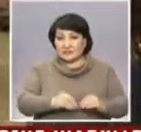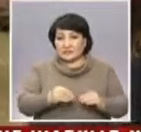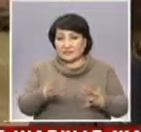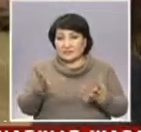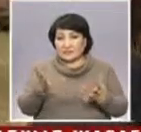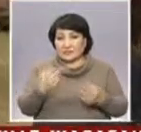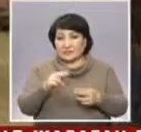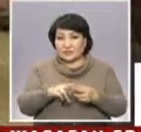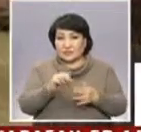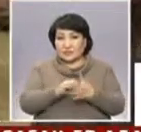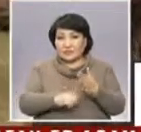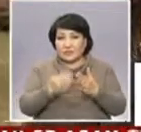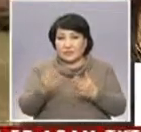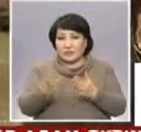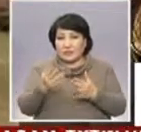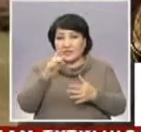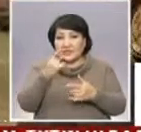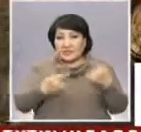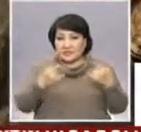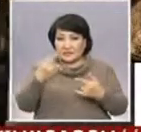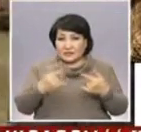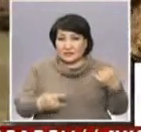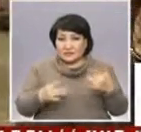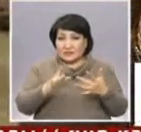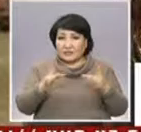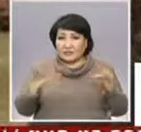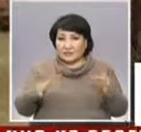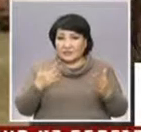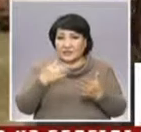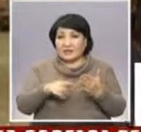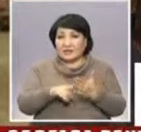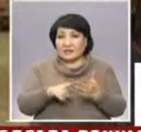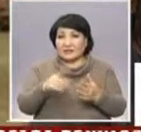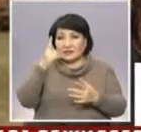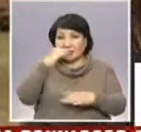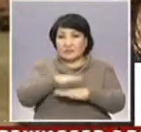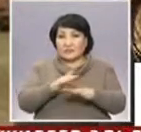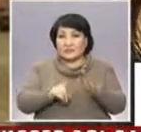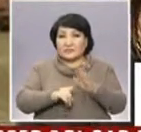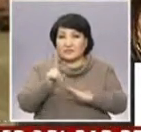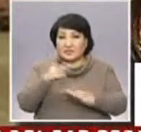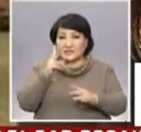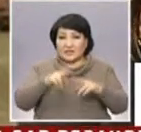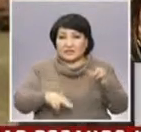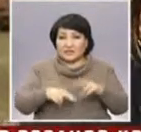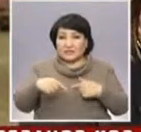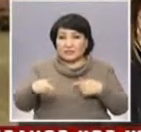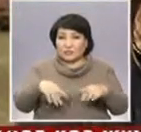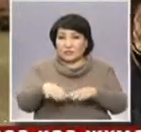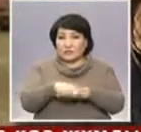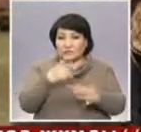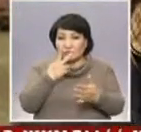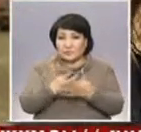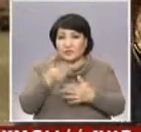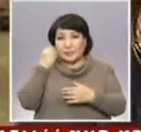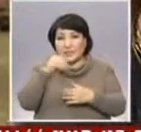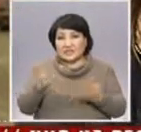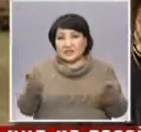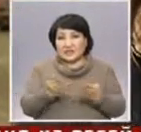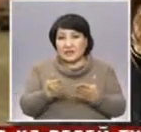это небезопасно. Біз теледидардан, ғаламтордан, қала әкімінің бастамасымен салынған футбол алаңдарын көріп тұрамыз. Оның сапасы қалай, қандай